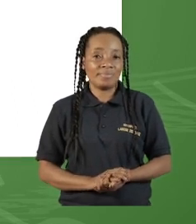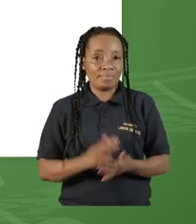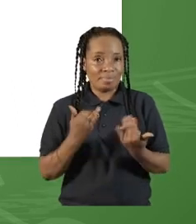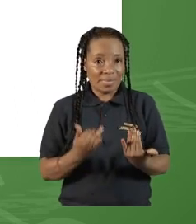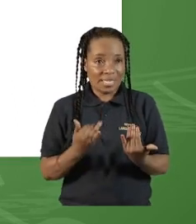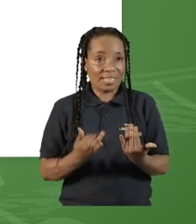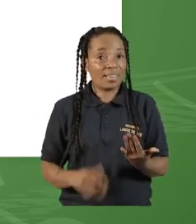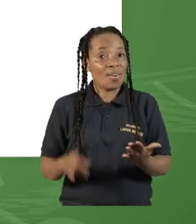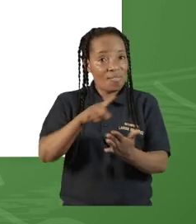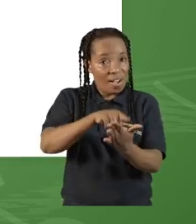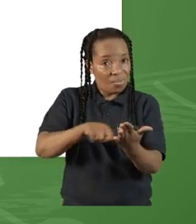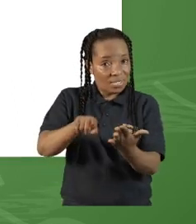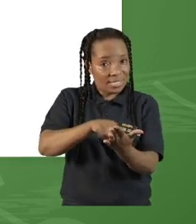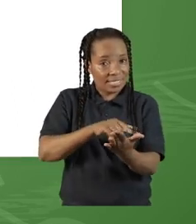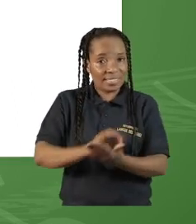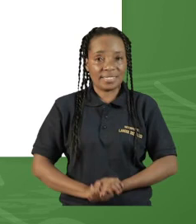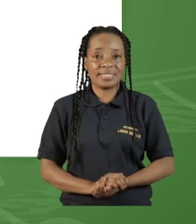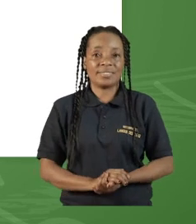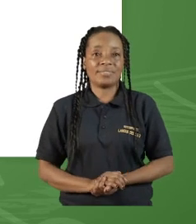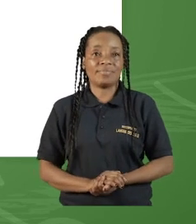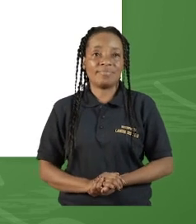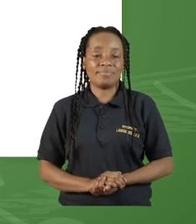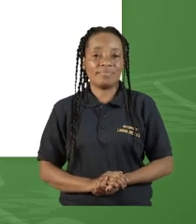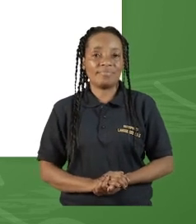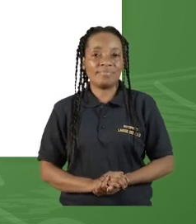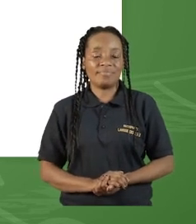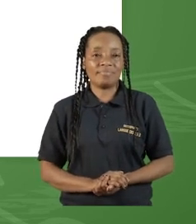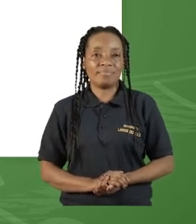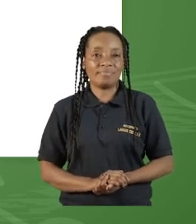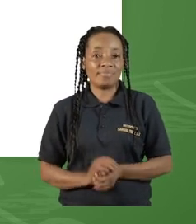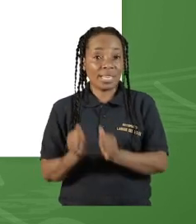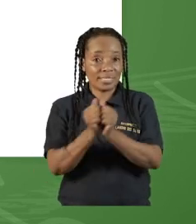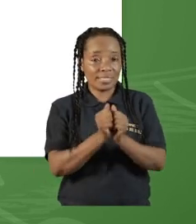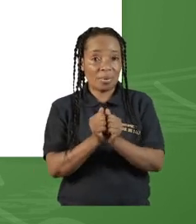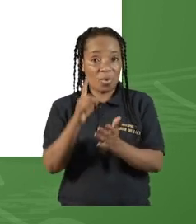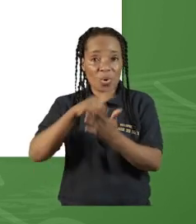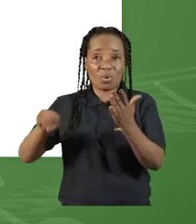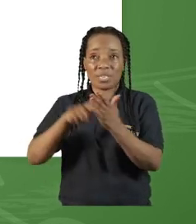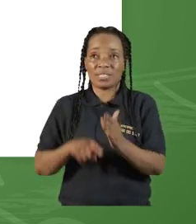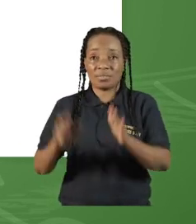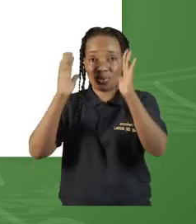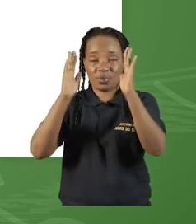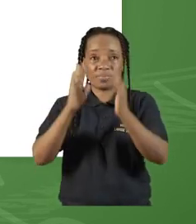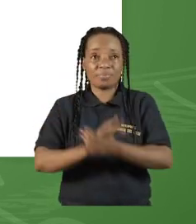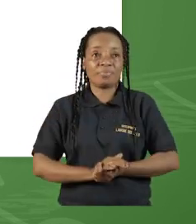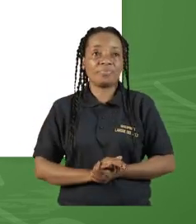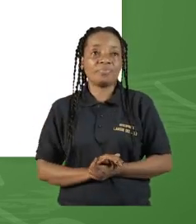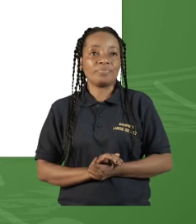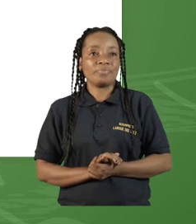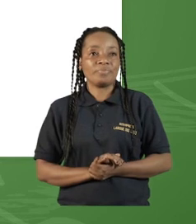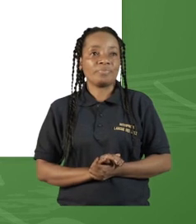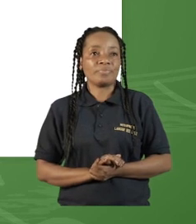Maintenant, nous allons passer à la correction de la situation d'évaluation. La première consigne est la